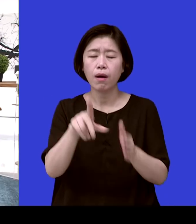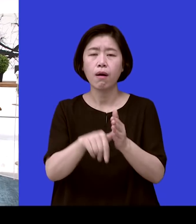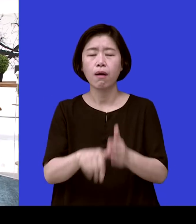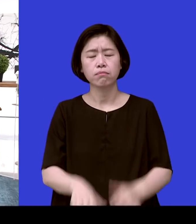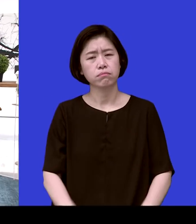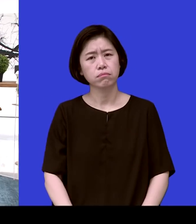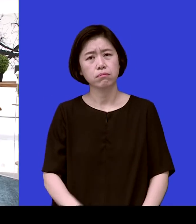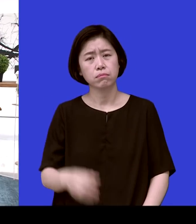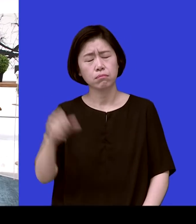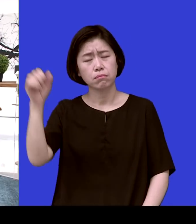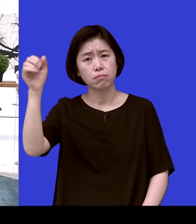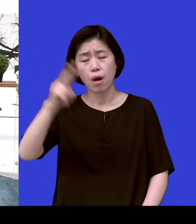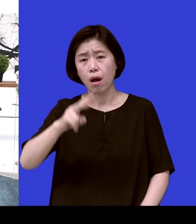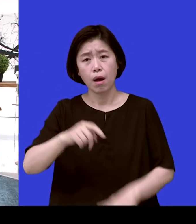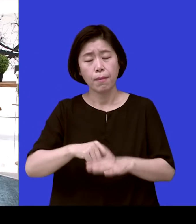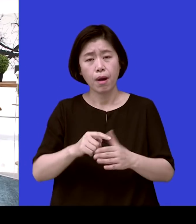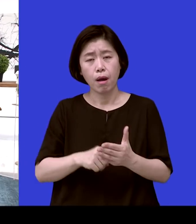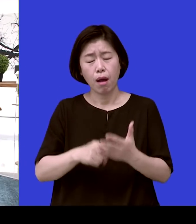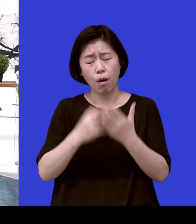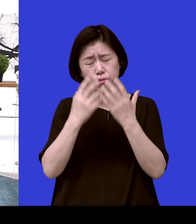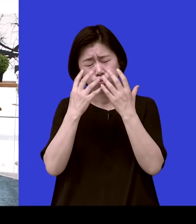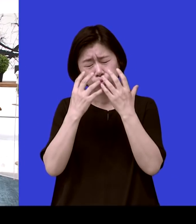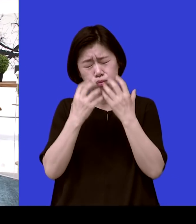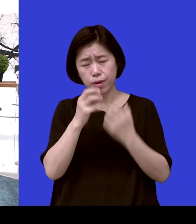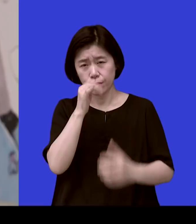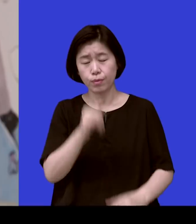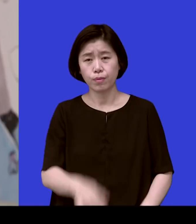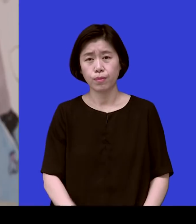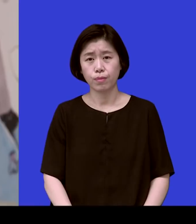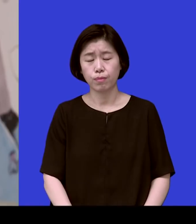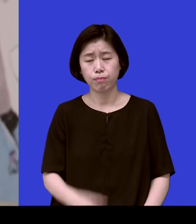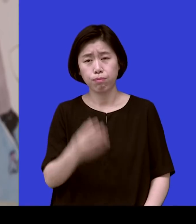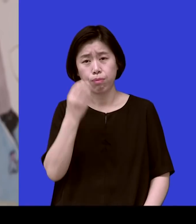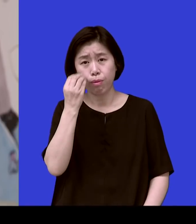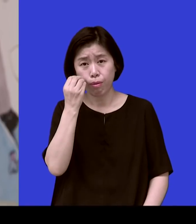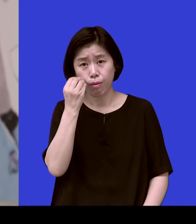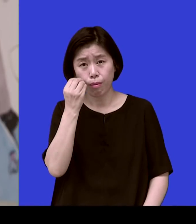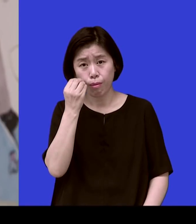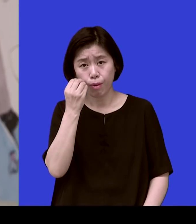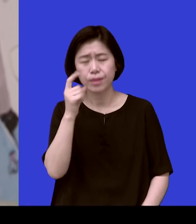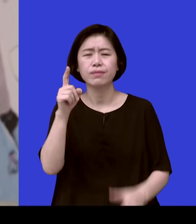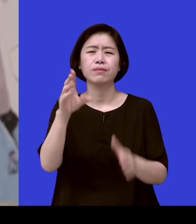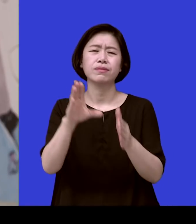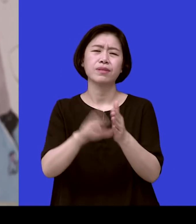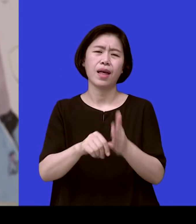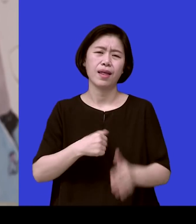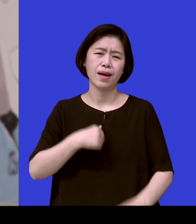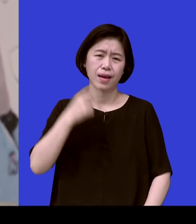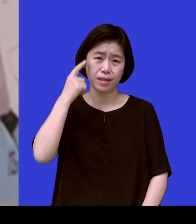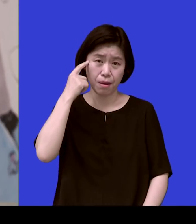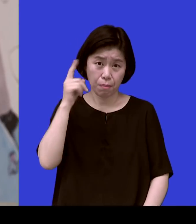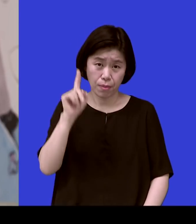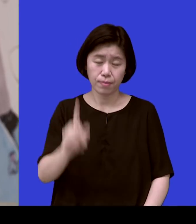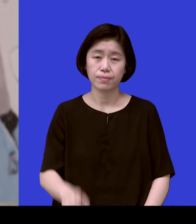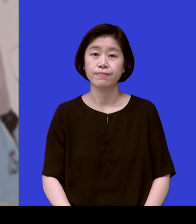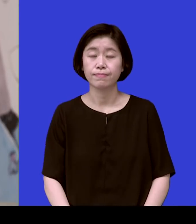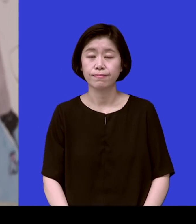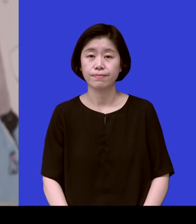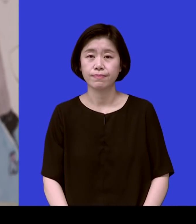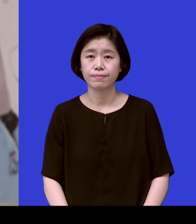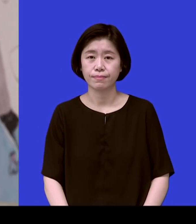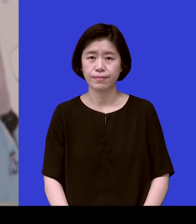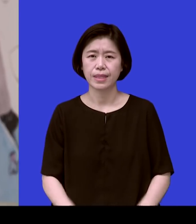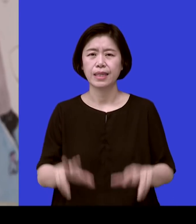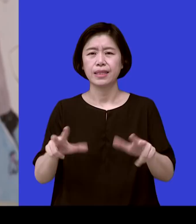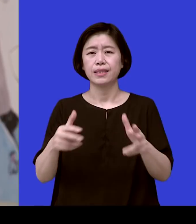제가 너무너무 마음이 슬퍼지는 거예요. 그 순간 제가 다 알아버렸어요. 네. 아, 내가 한